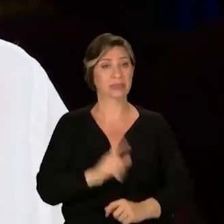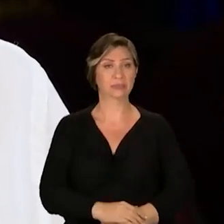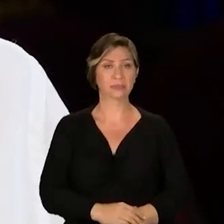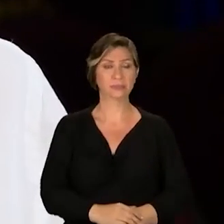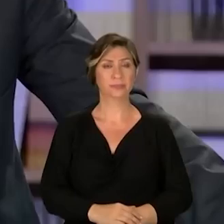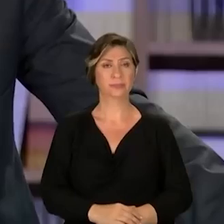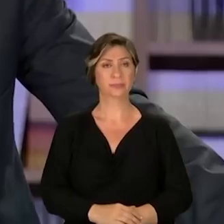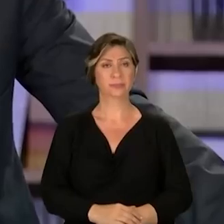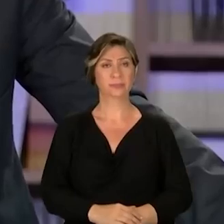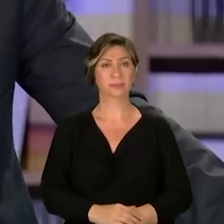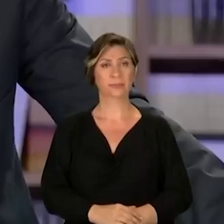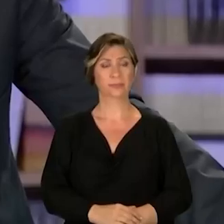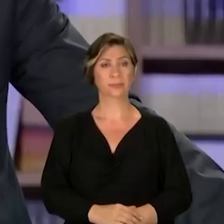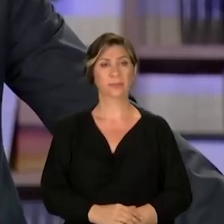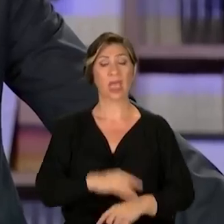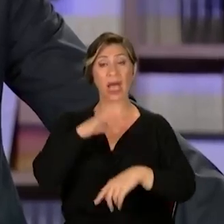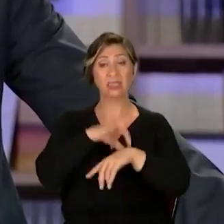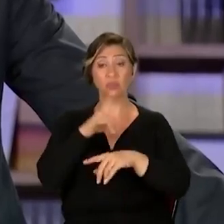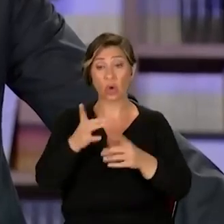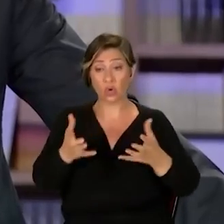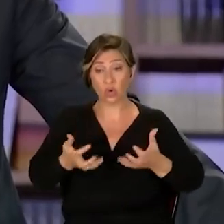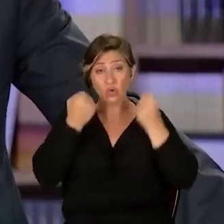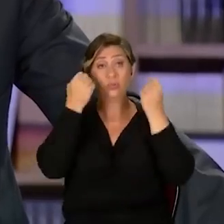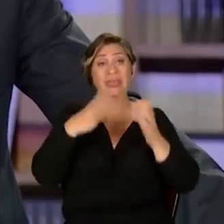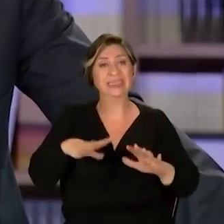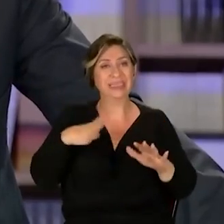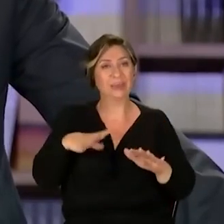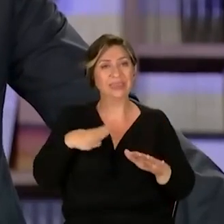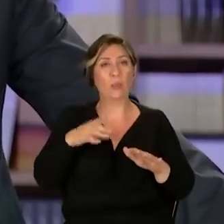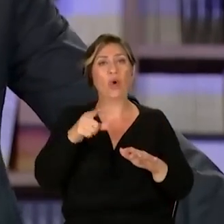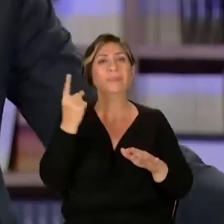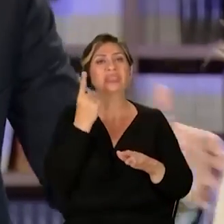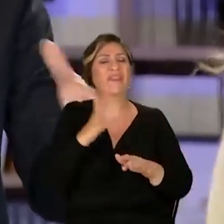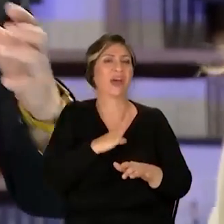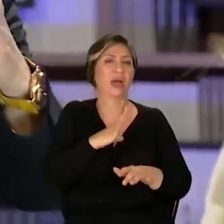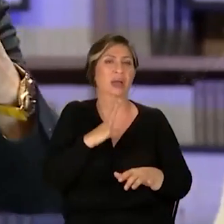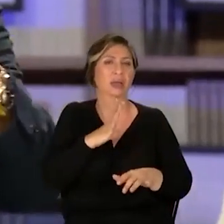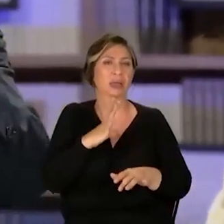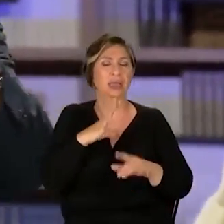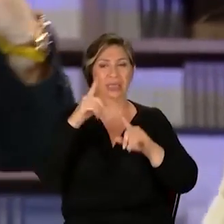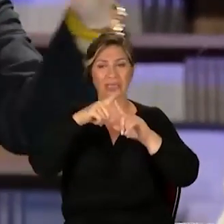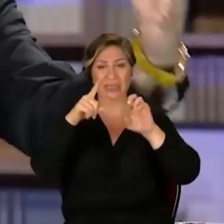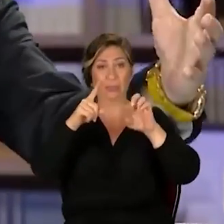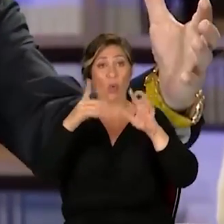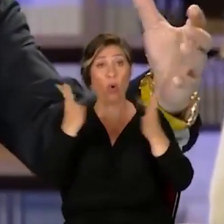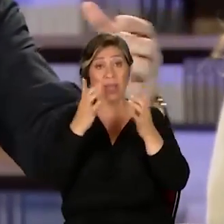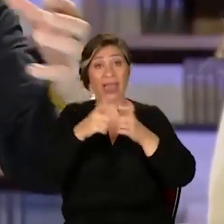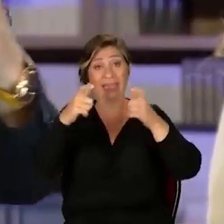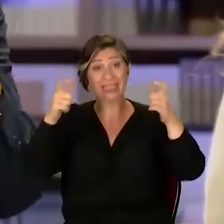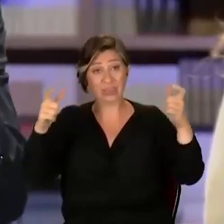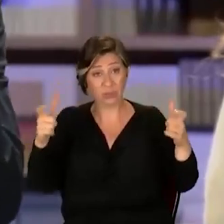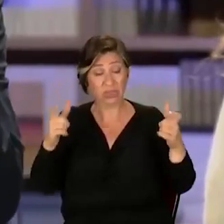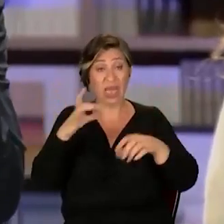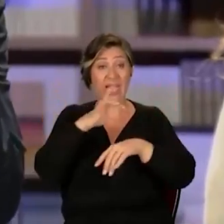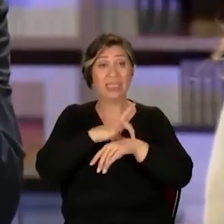Ya bu zaten hastanın bundan kurtulmak istemesi galiba böyle bir şey var. Yani bu tıp tabii o kadar gelişmiş